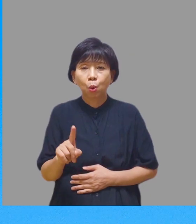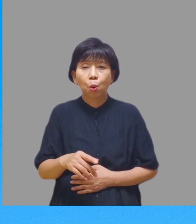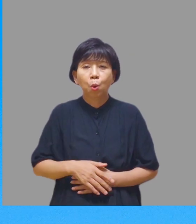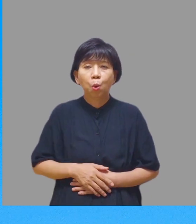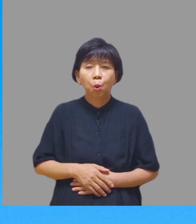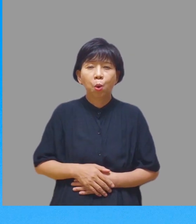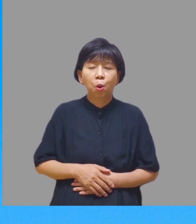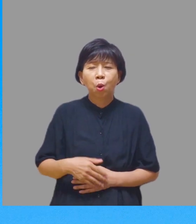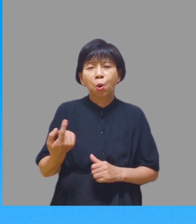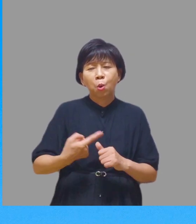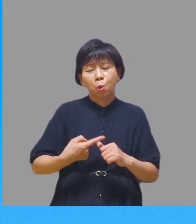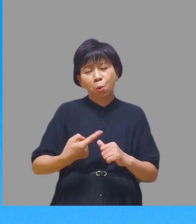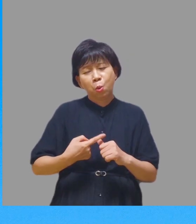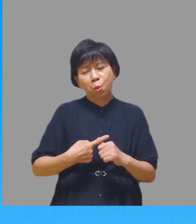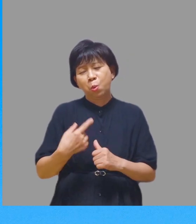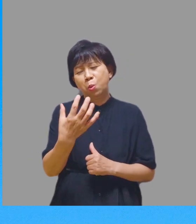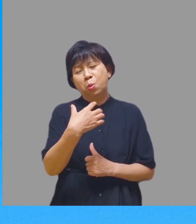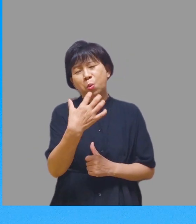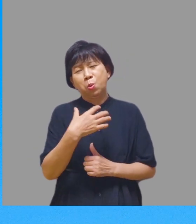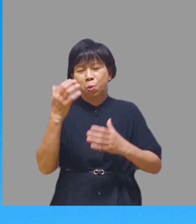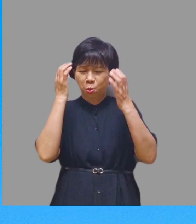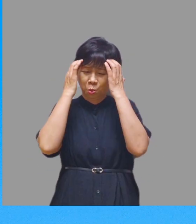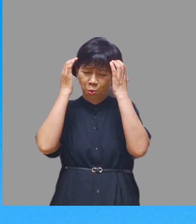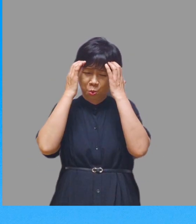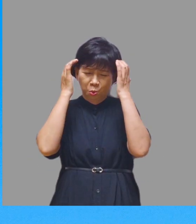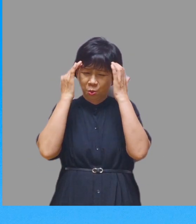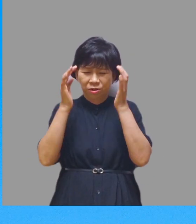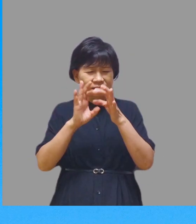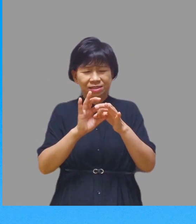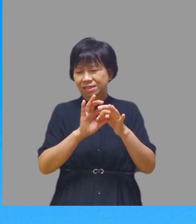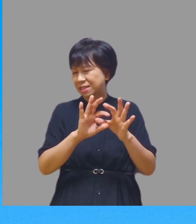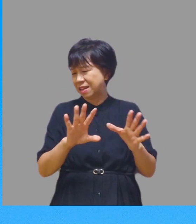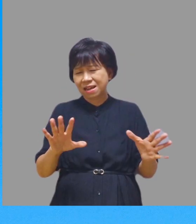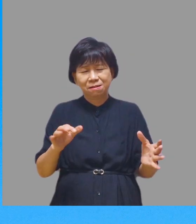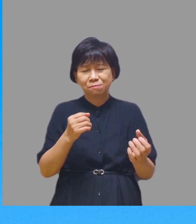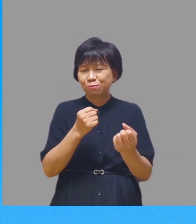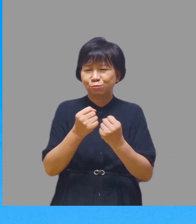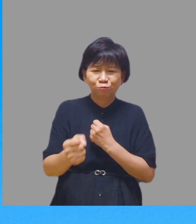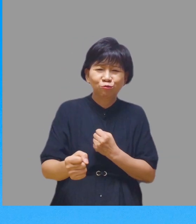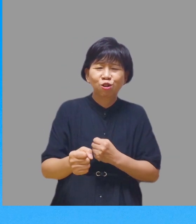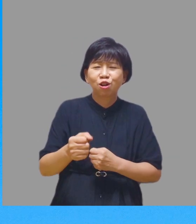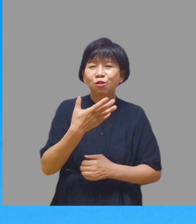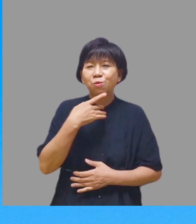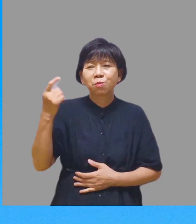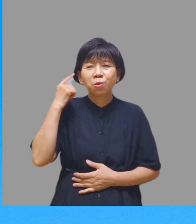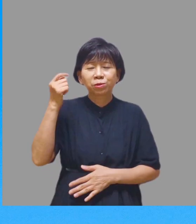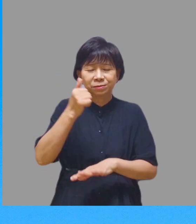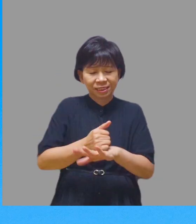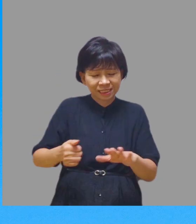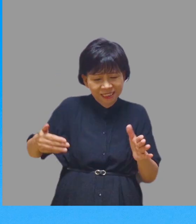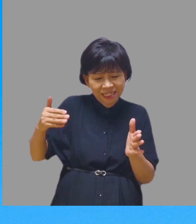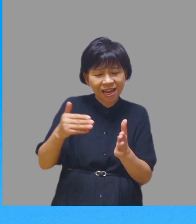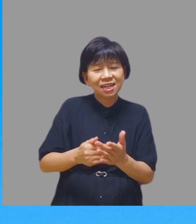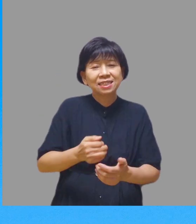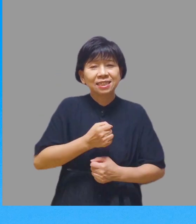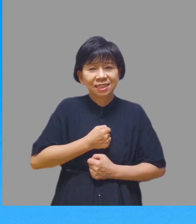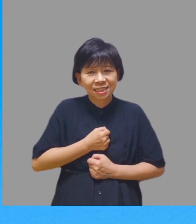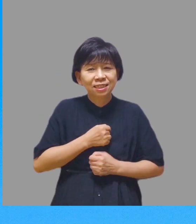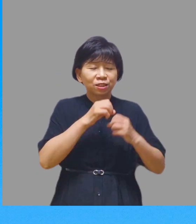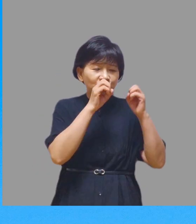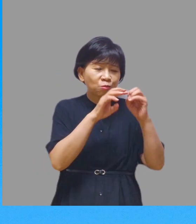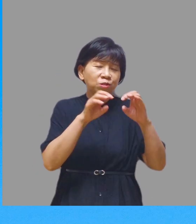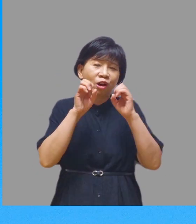어떤 핍박과 고난이 온다고 해도 주님을 부인하지 않고 복음을 끝까지 간직했다. 복음을 끝까지